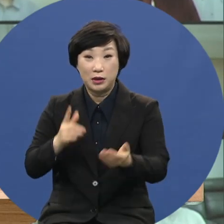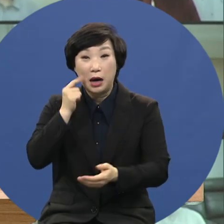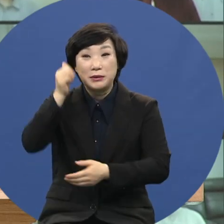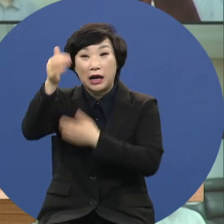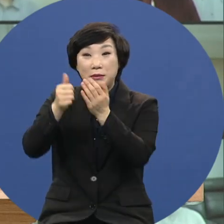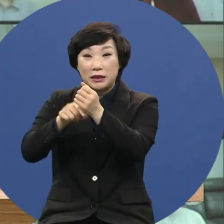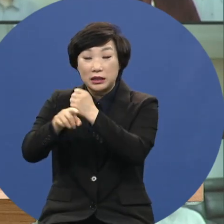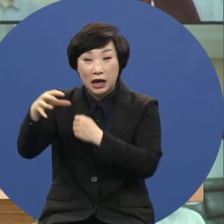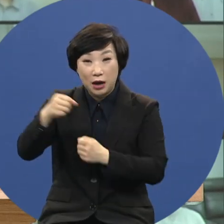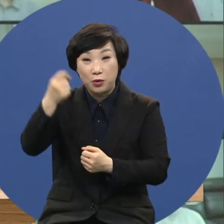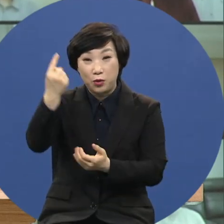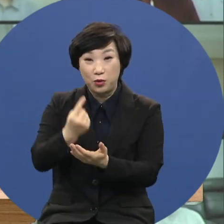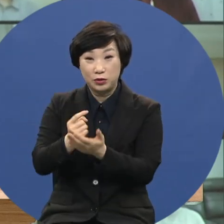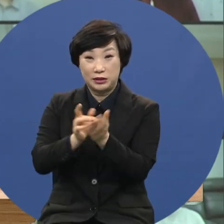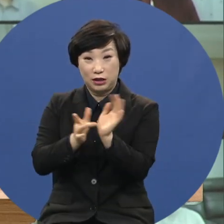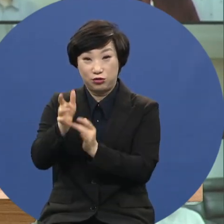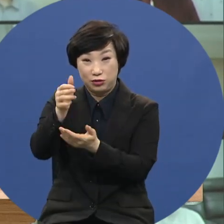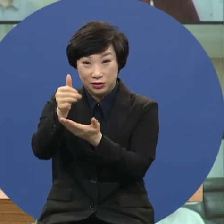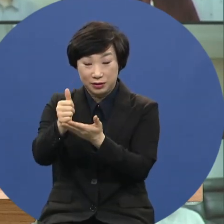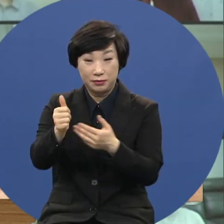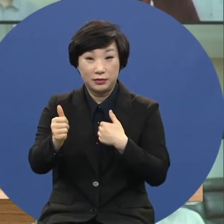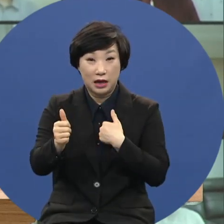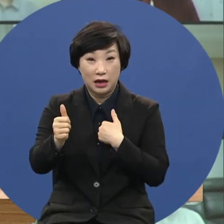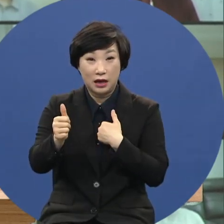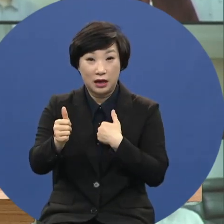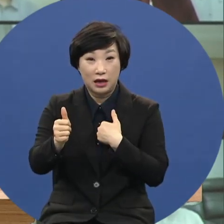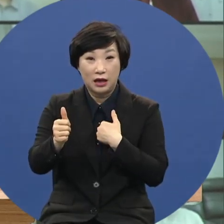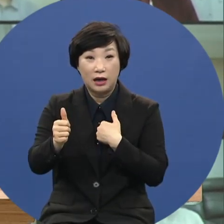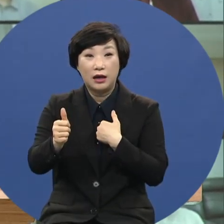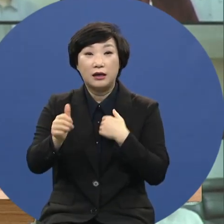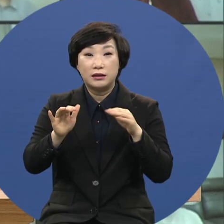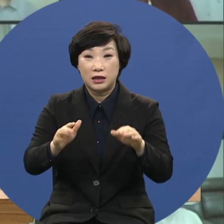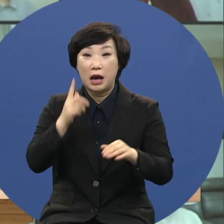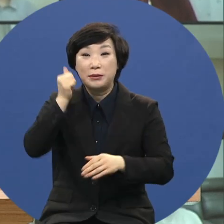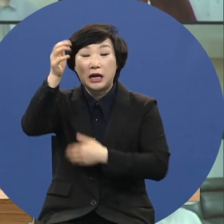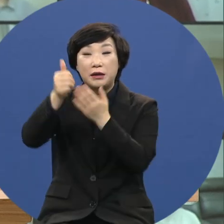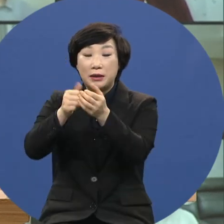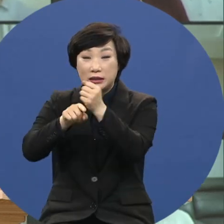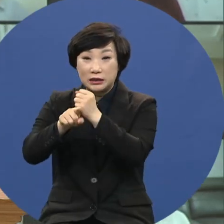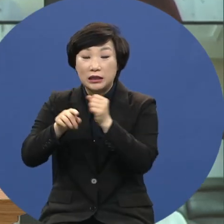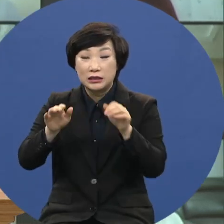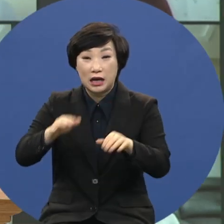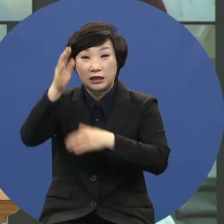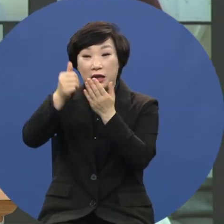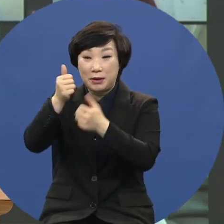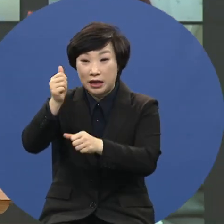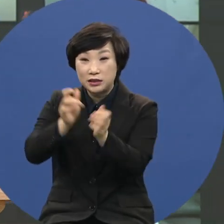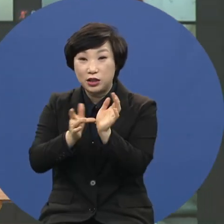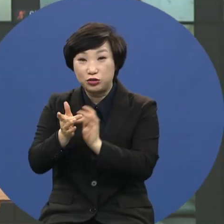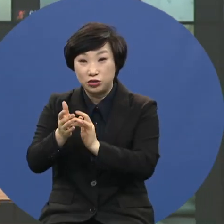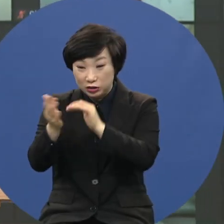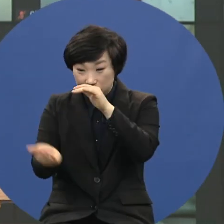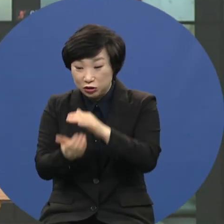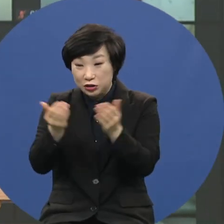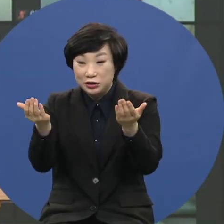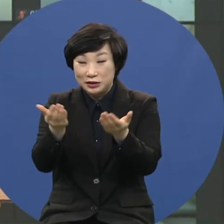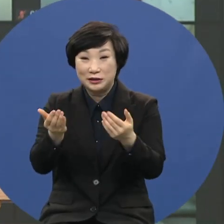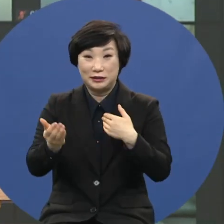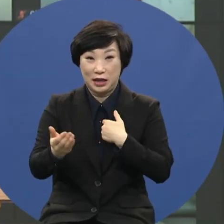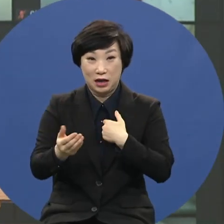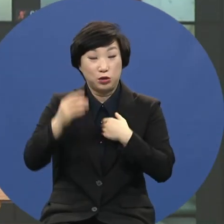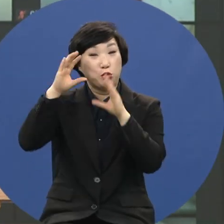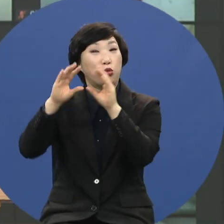뜻을 가지고 오신 예수가 나에게 아버지 뜻을 하나님의 아들로 이루시는 일에